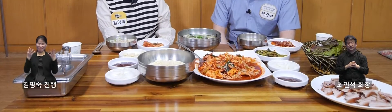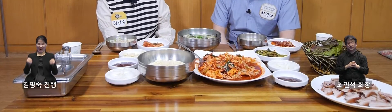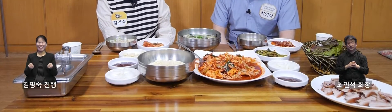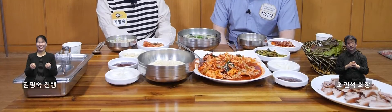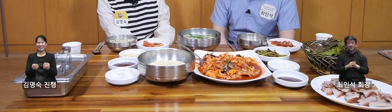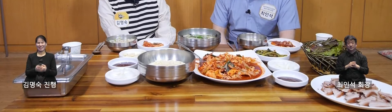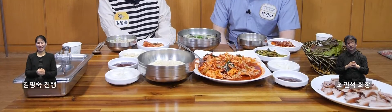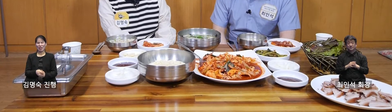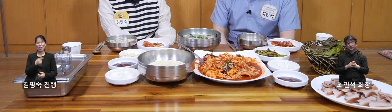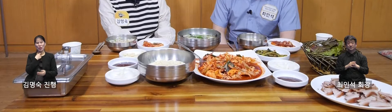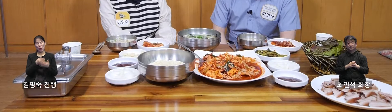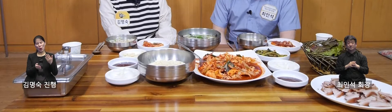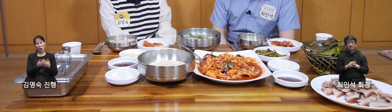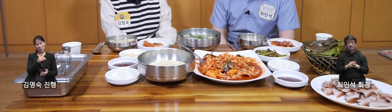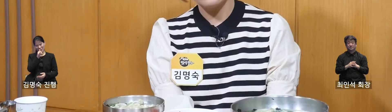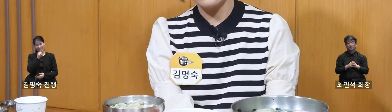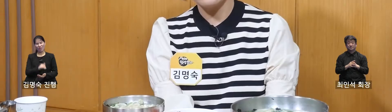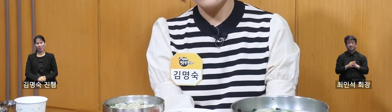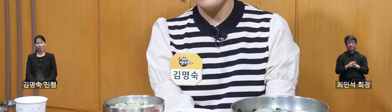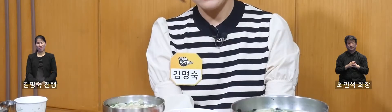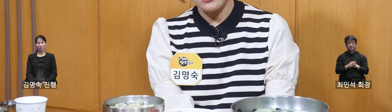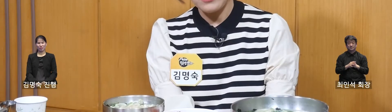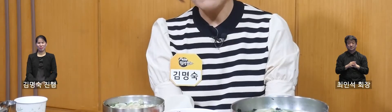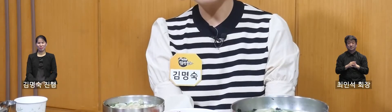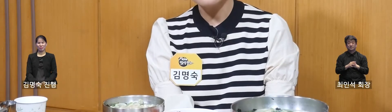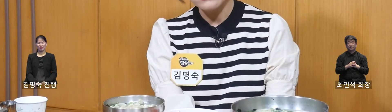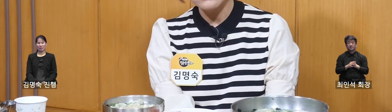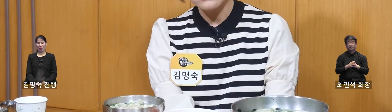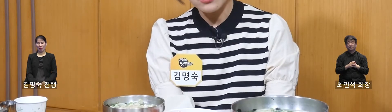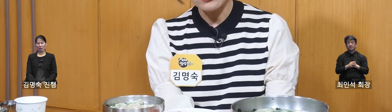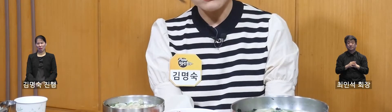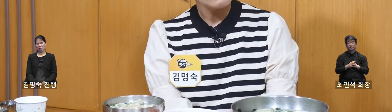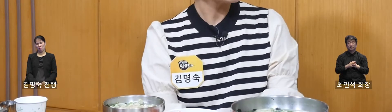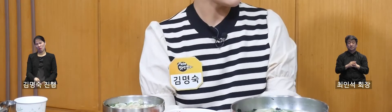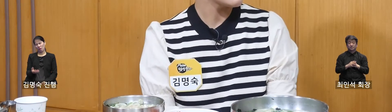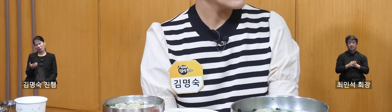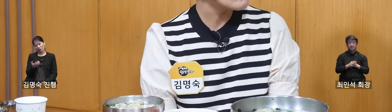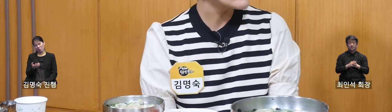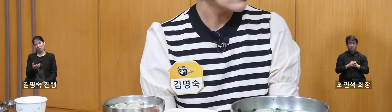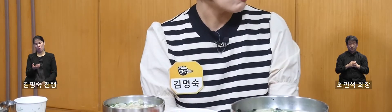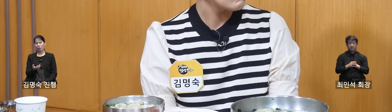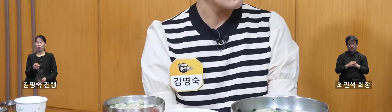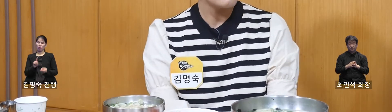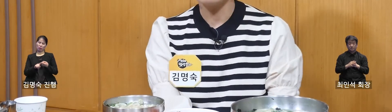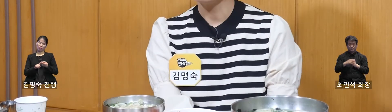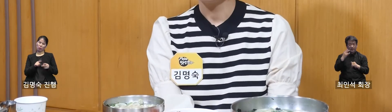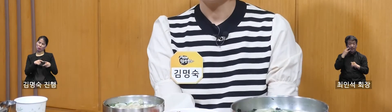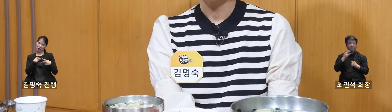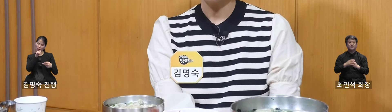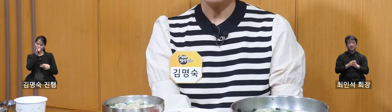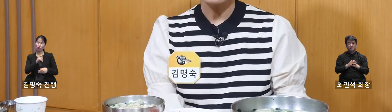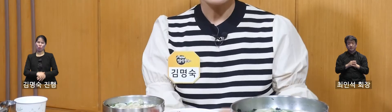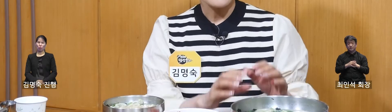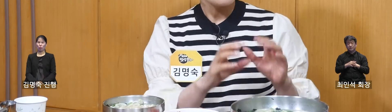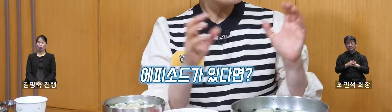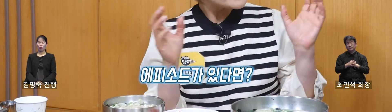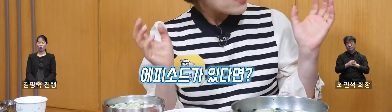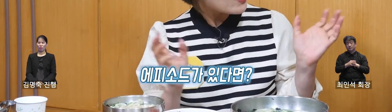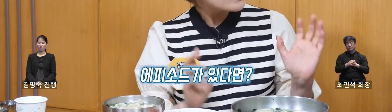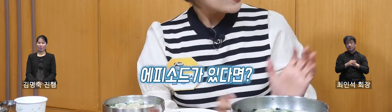네네. 경험을 해봐서 누구보다도 그 참 아픈 것도 잘 알아주실 테고 네네. 근데